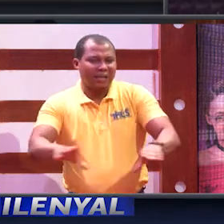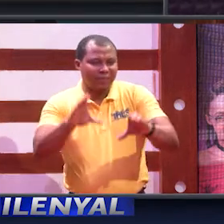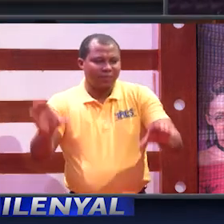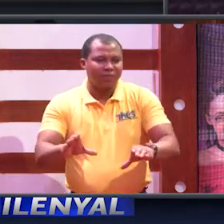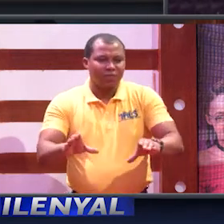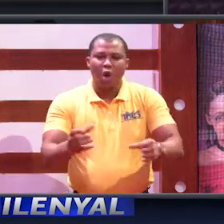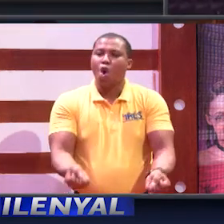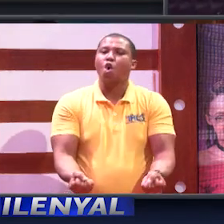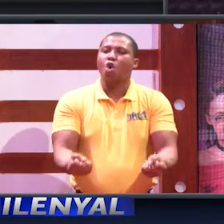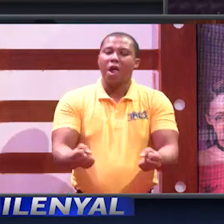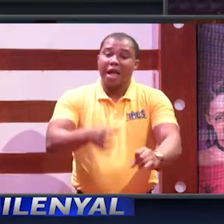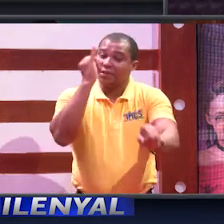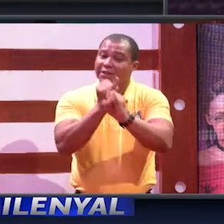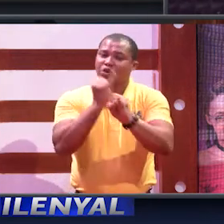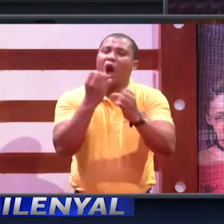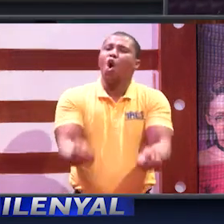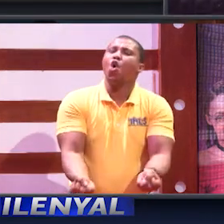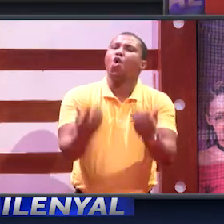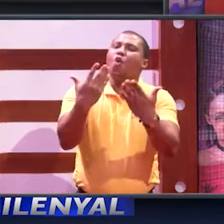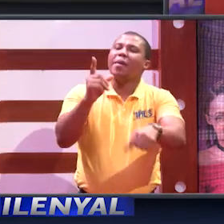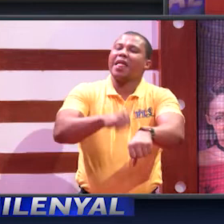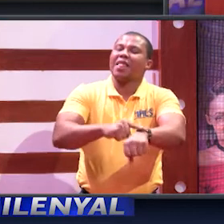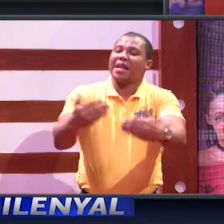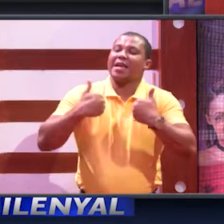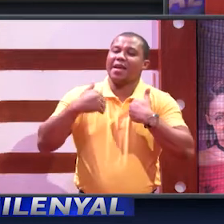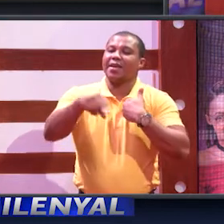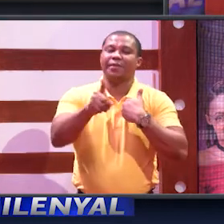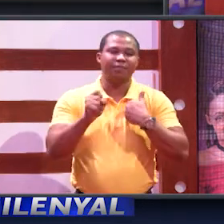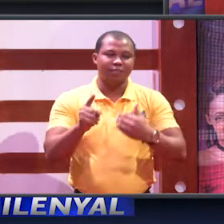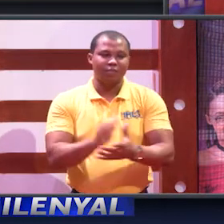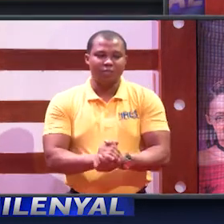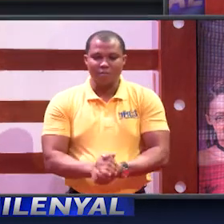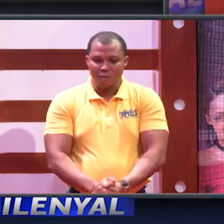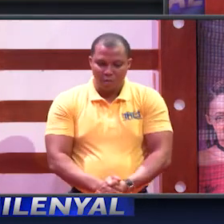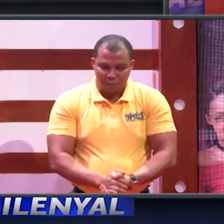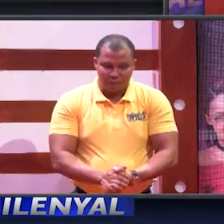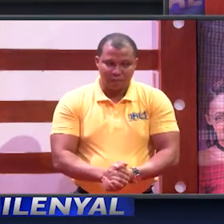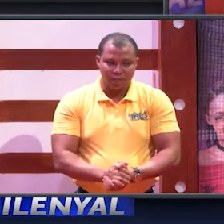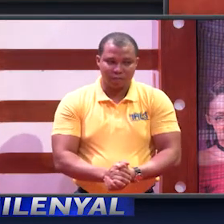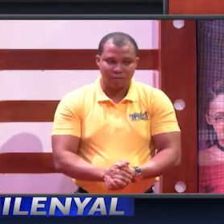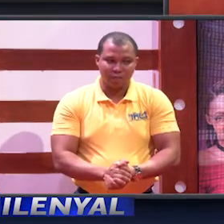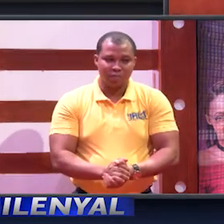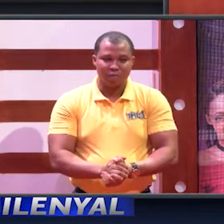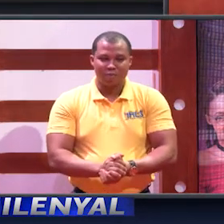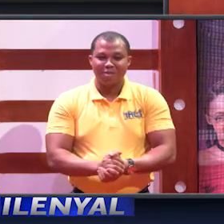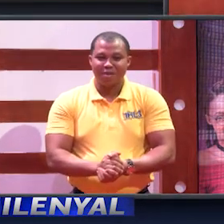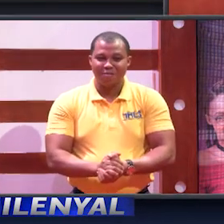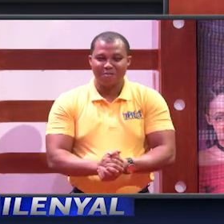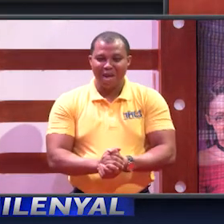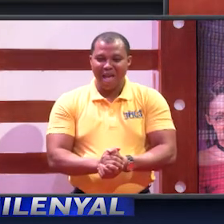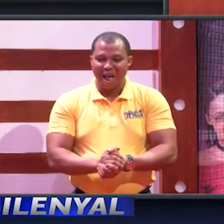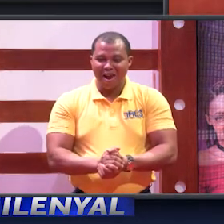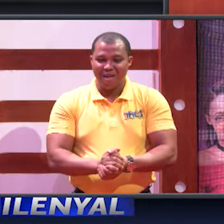temps depuis qu'il existe? Oui. Ok, ok. En fait, nous. Bon, m'bab dit, nous jeunes. Mon